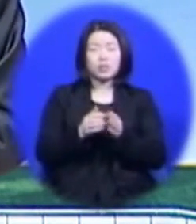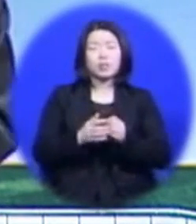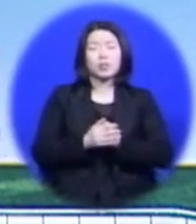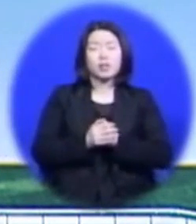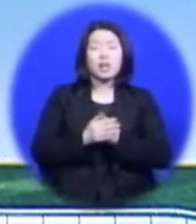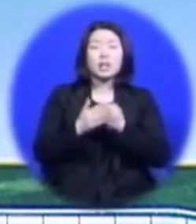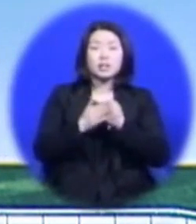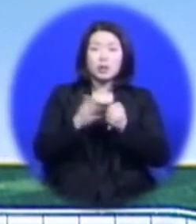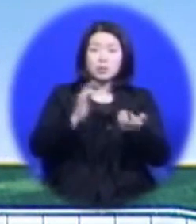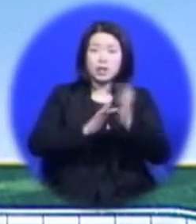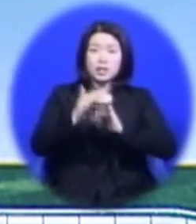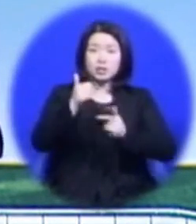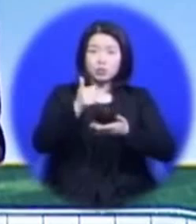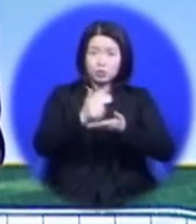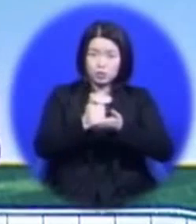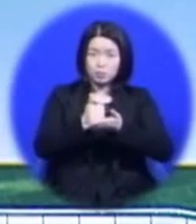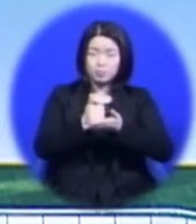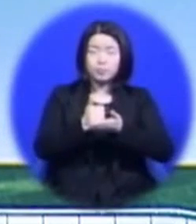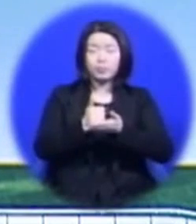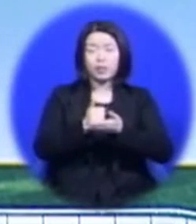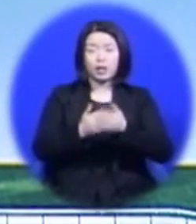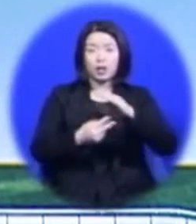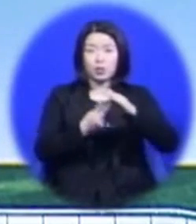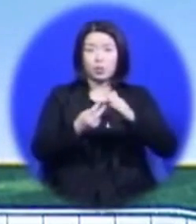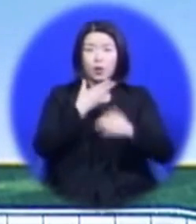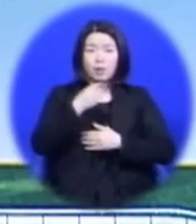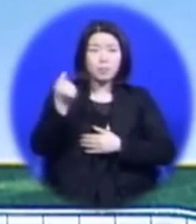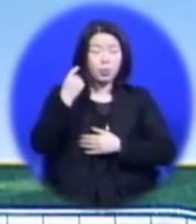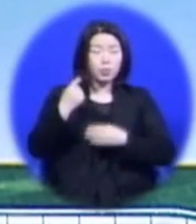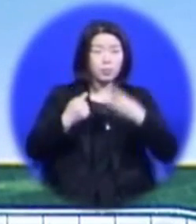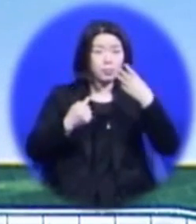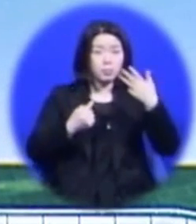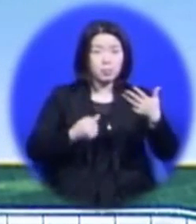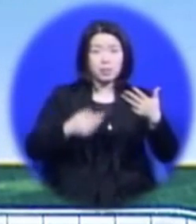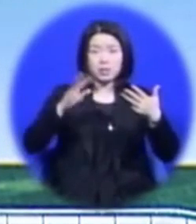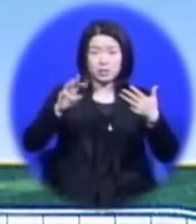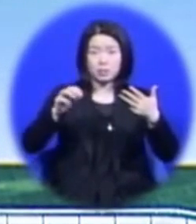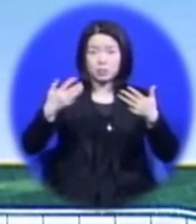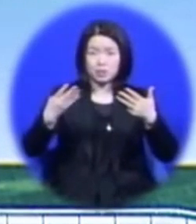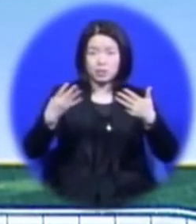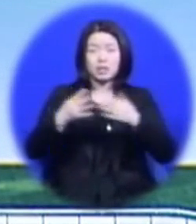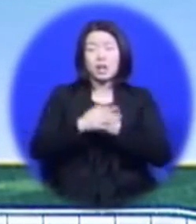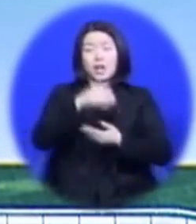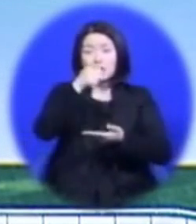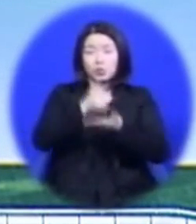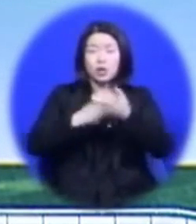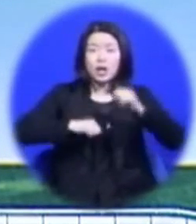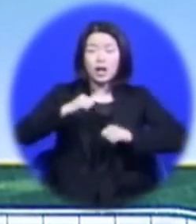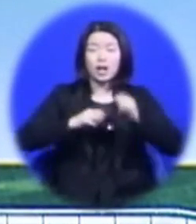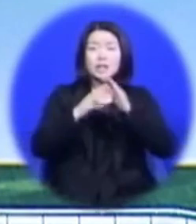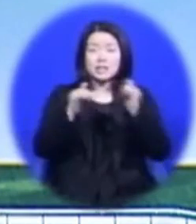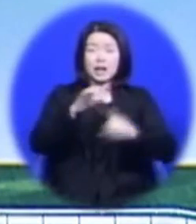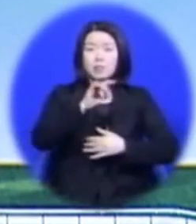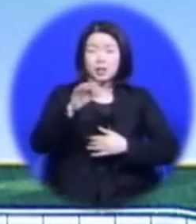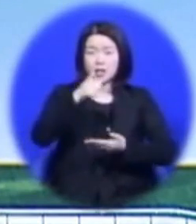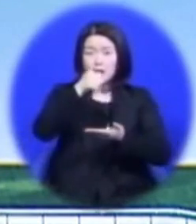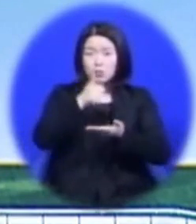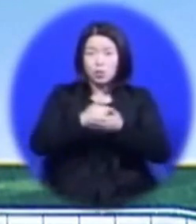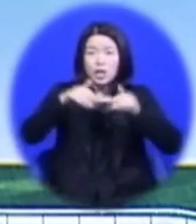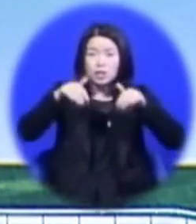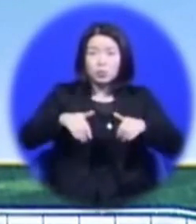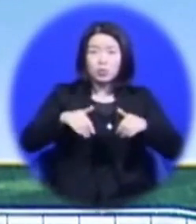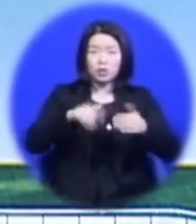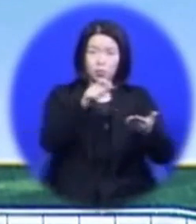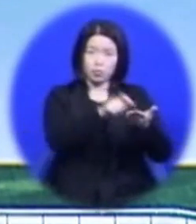그래서 예수님께서 요한복음 8장 34절에서 죄를 범한 자마다 죄의 종이라 이렇게 말씀을